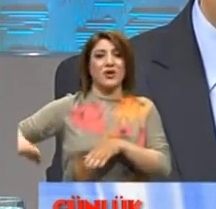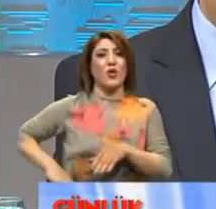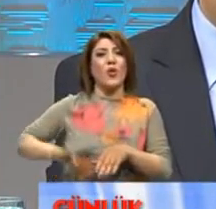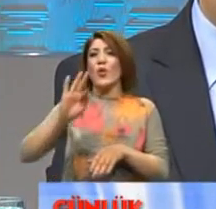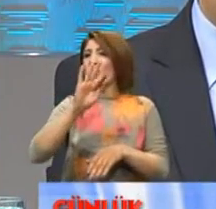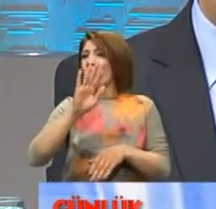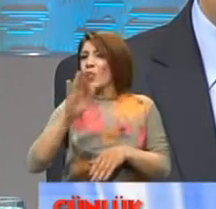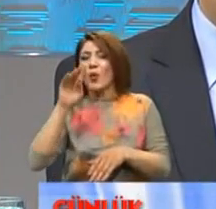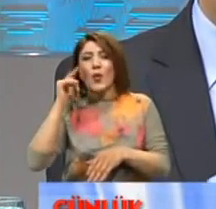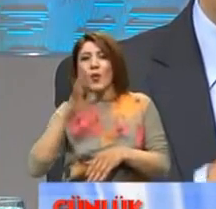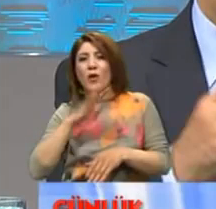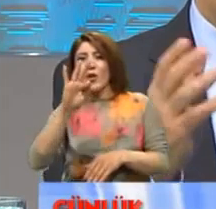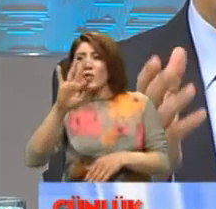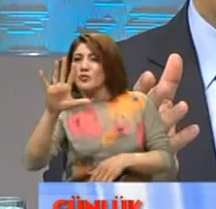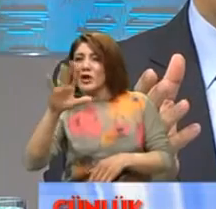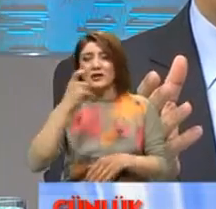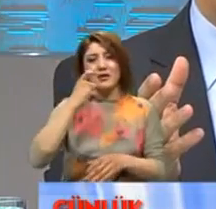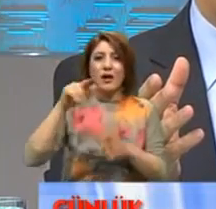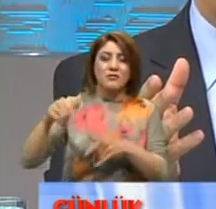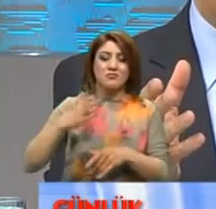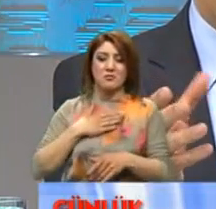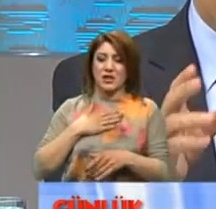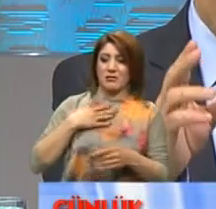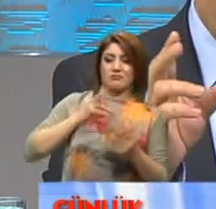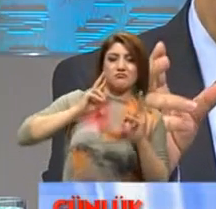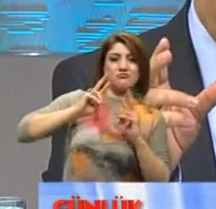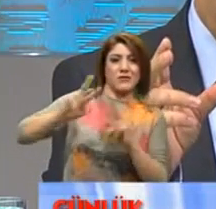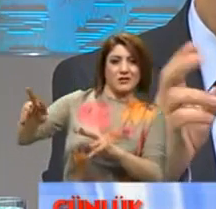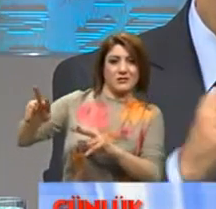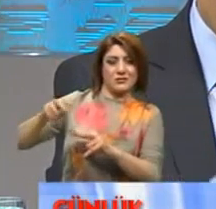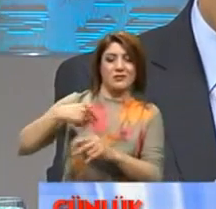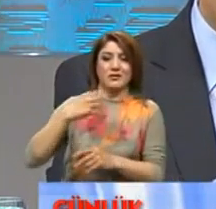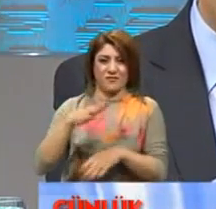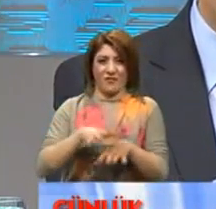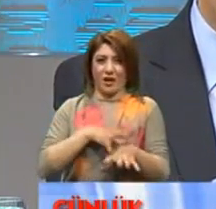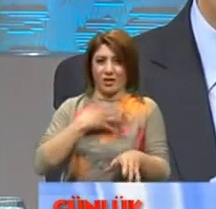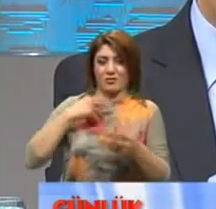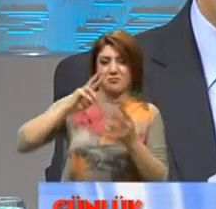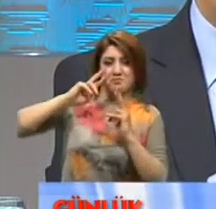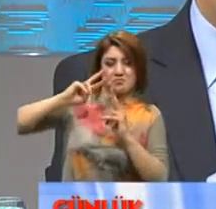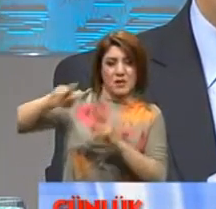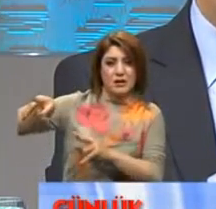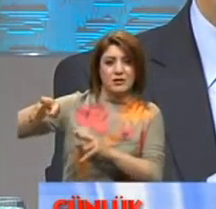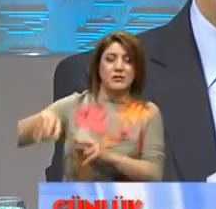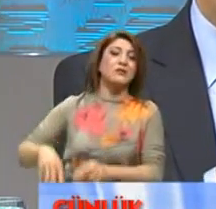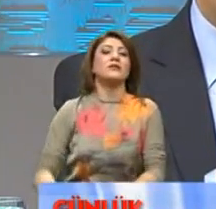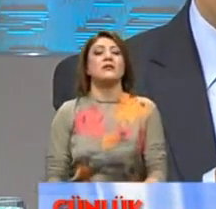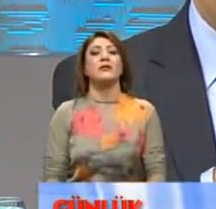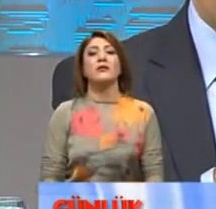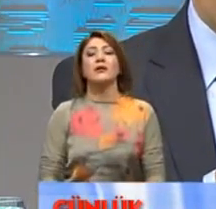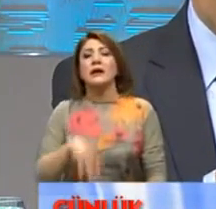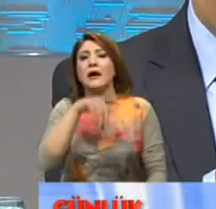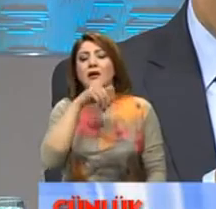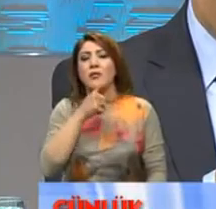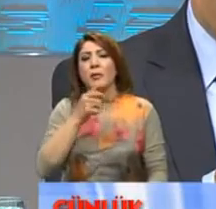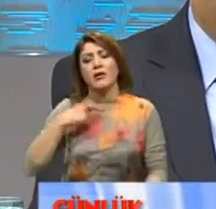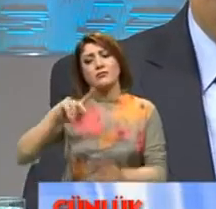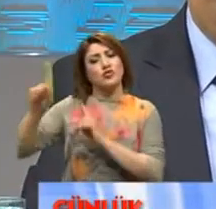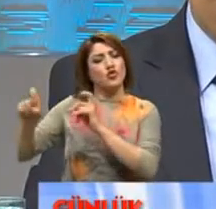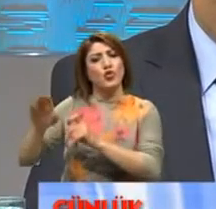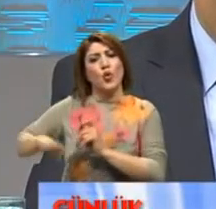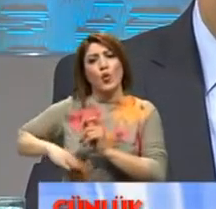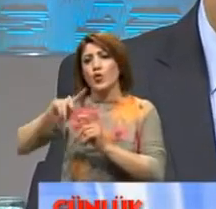yaşlarında. Ben de bizzat bu vesileyle izledim. Arkadaşlarım o dokümantasyonlar arasında izledim. Yaşlı baba çocuğa